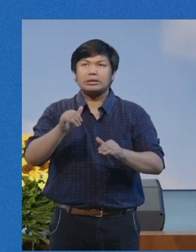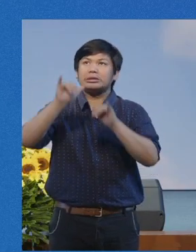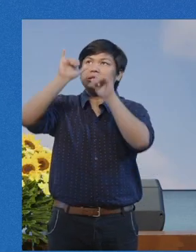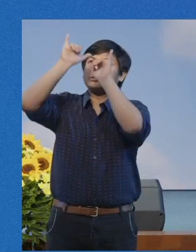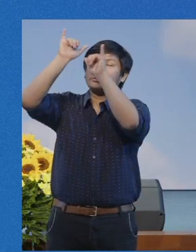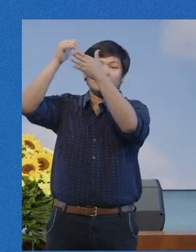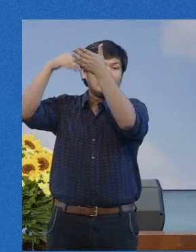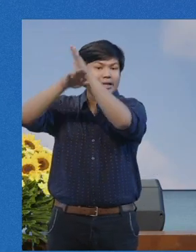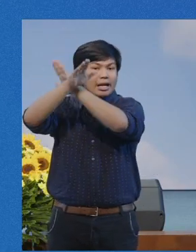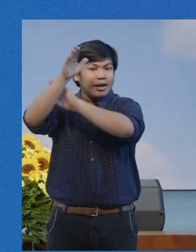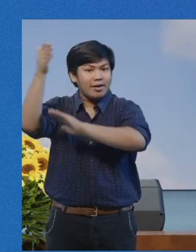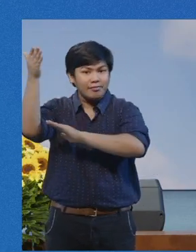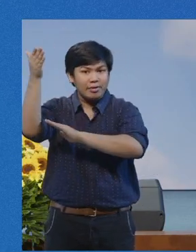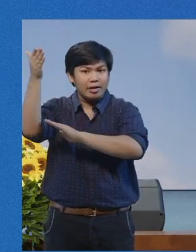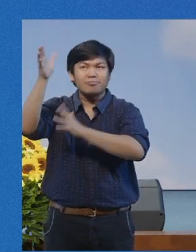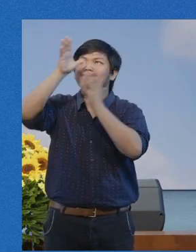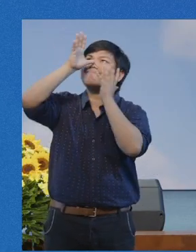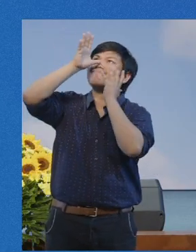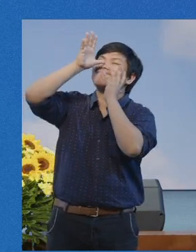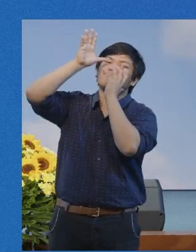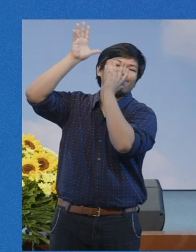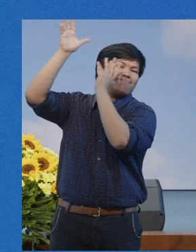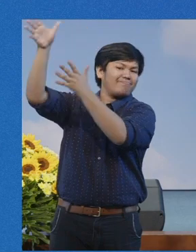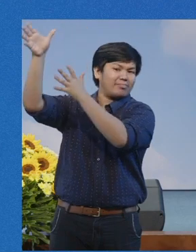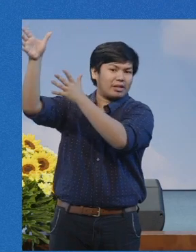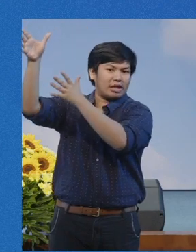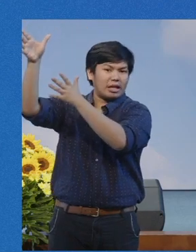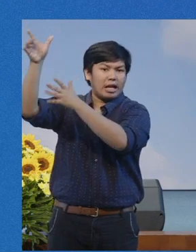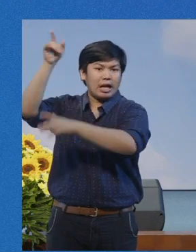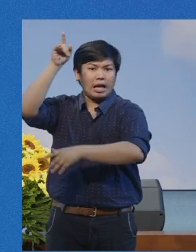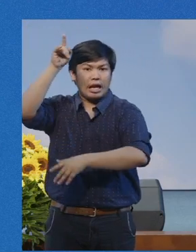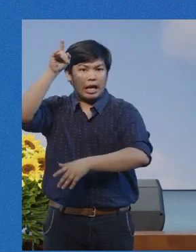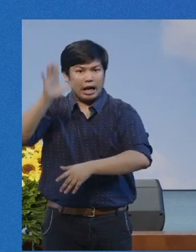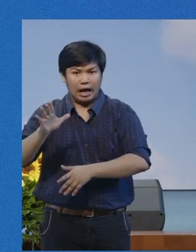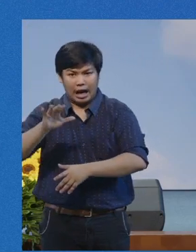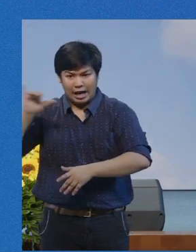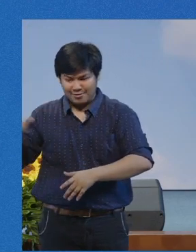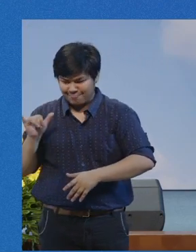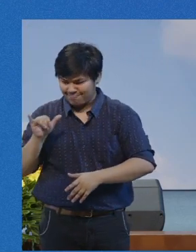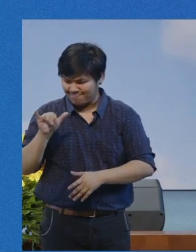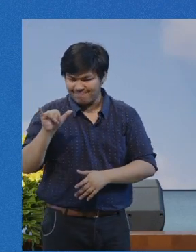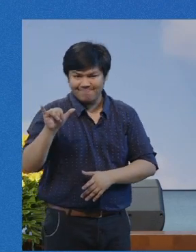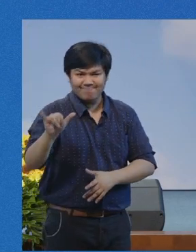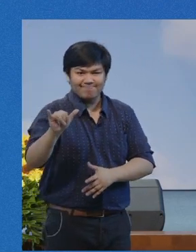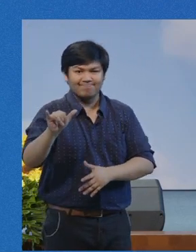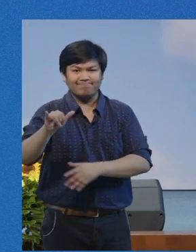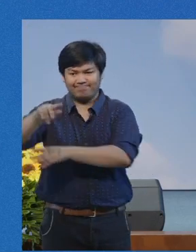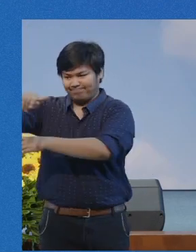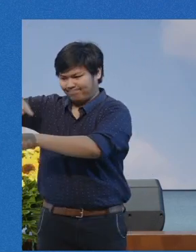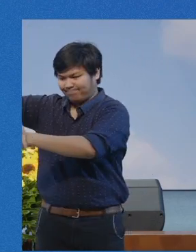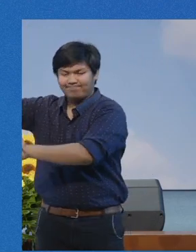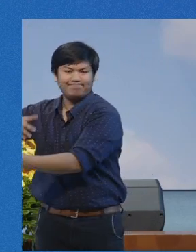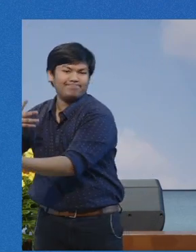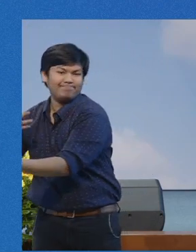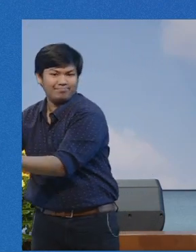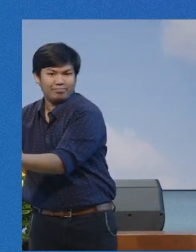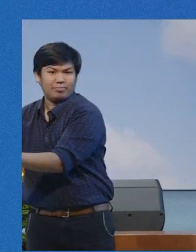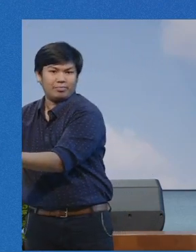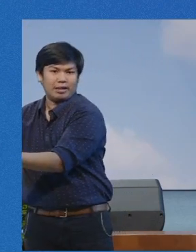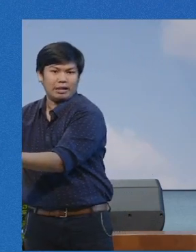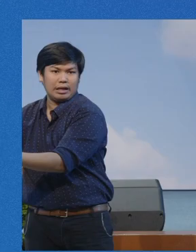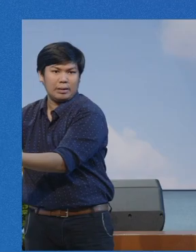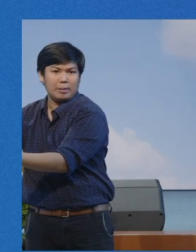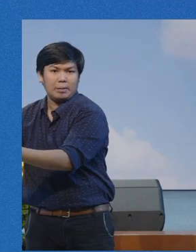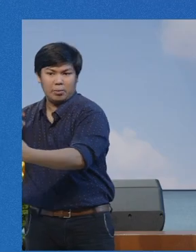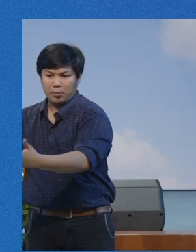of authority, but left their proper dwelling, he has kept in eternal chains under gloomy darkness until the judgment